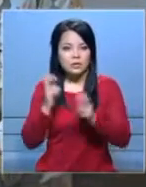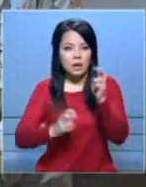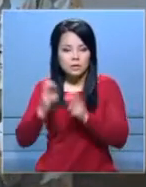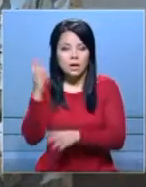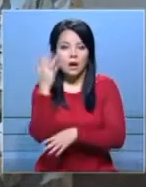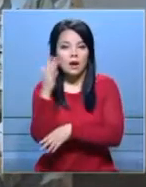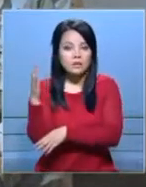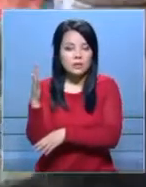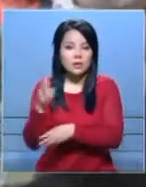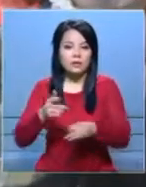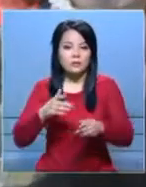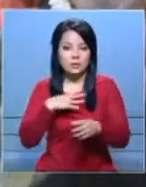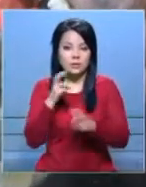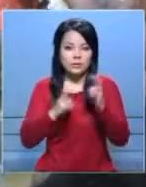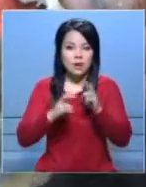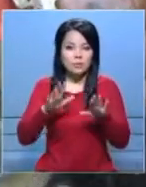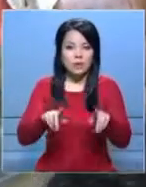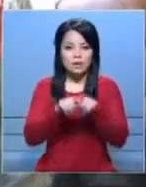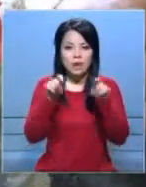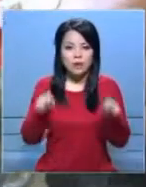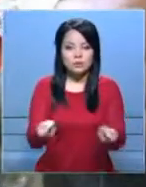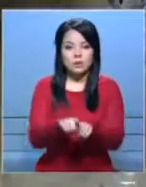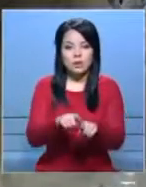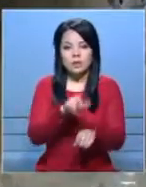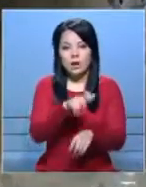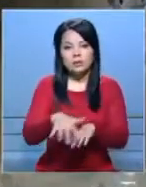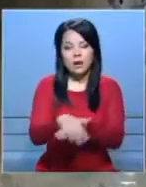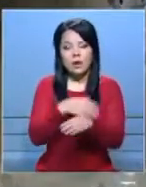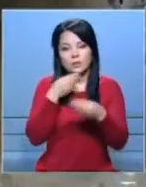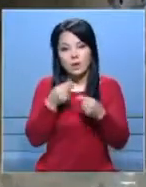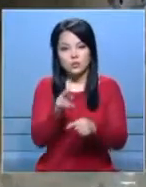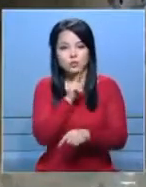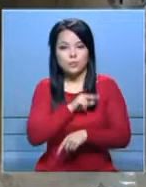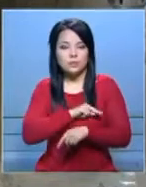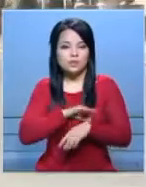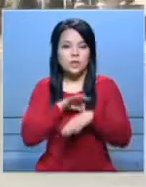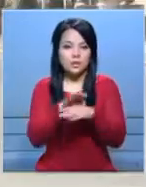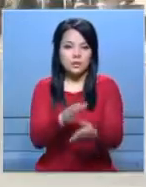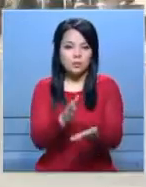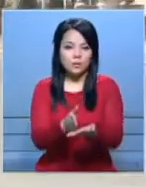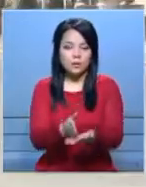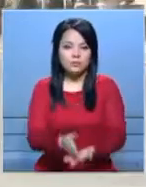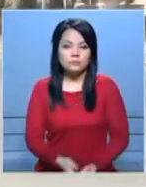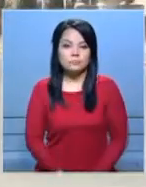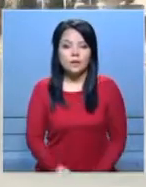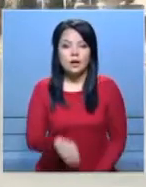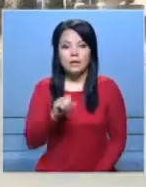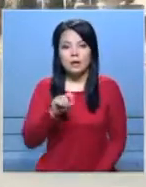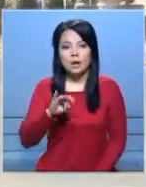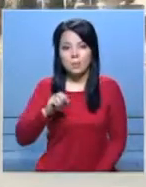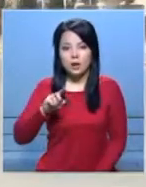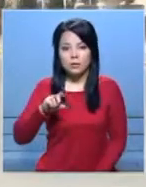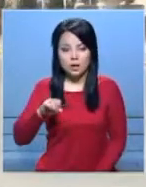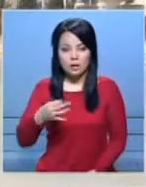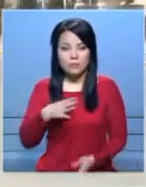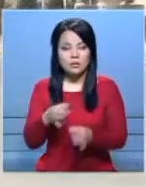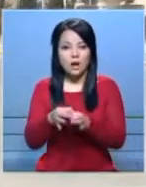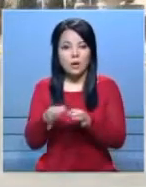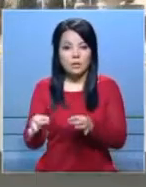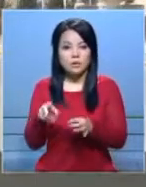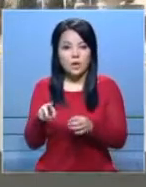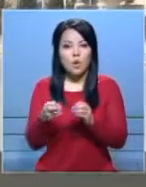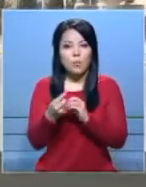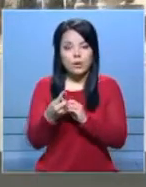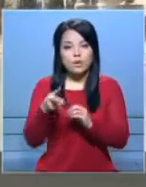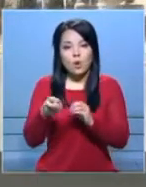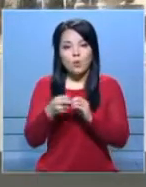шеберханалары, мал бордақылау кешендері ашылып, халық ыждахатпен еңбек етуде. Тарбағатай ауданында 2010 жылы мен 2015